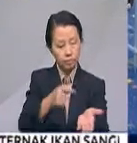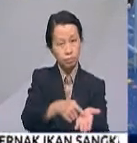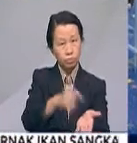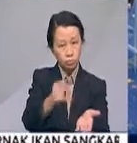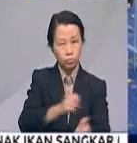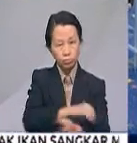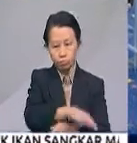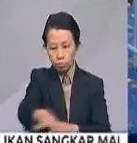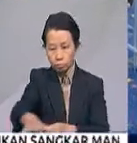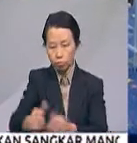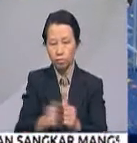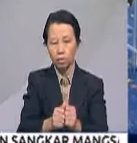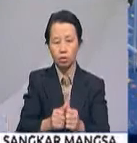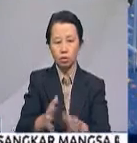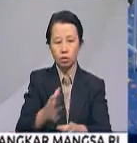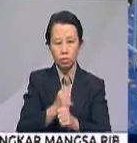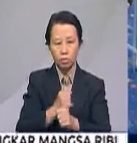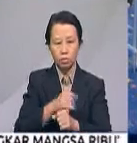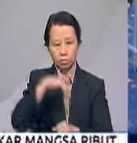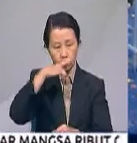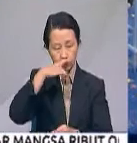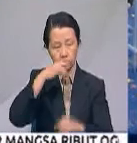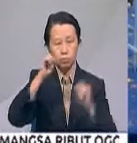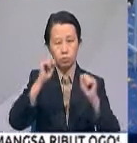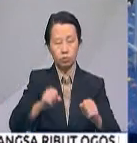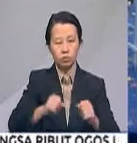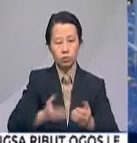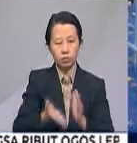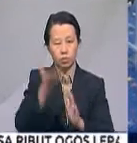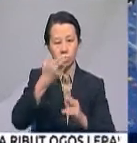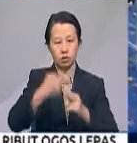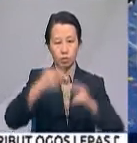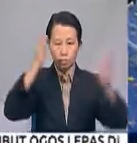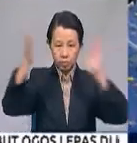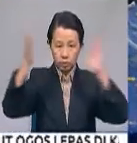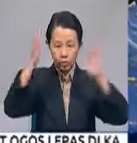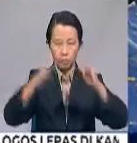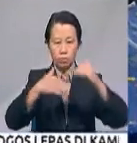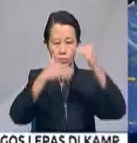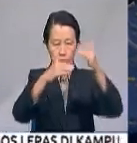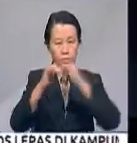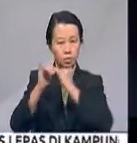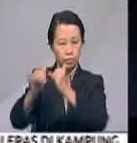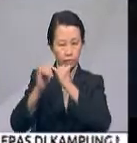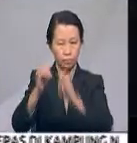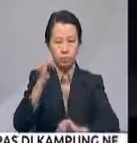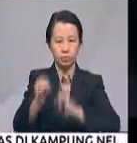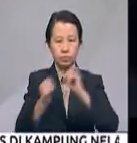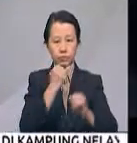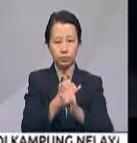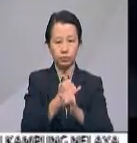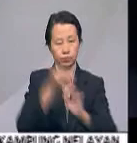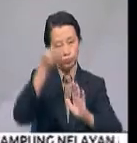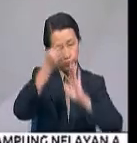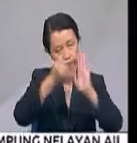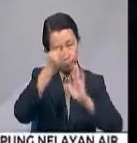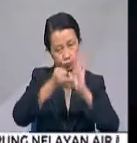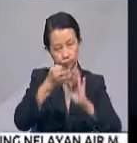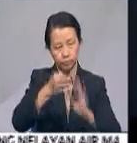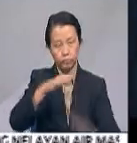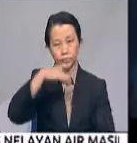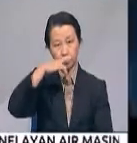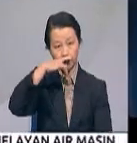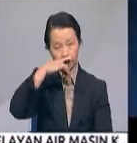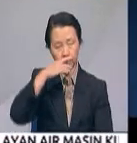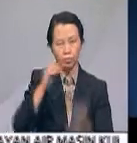memberi impak dalam menghasilkan animasi yang mampu menaikkan nama Malaysia di peringkat antarabangsa. Menurutnya, filem berbentuk animasi